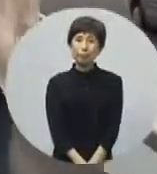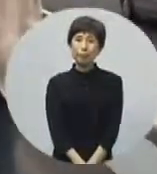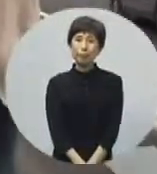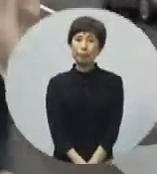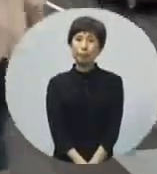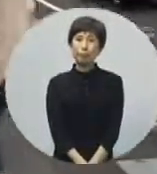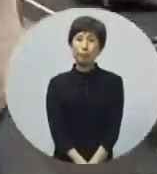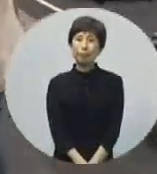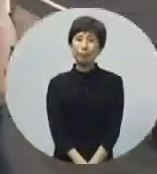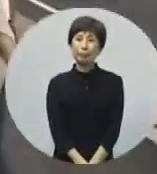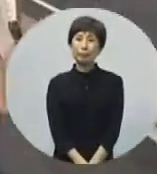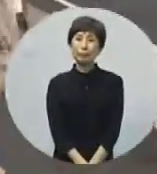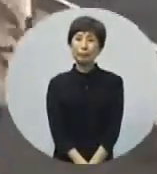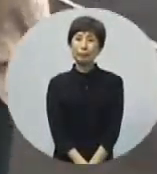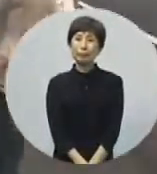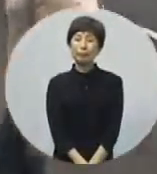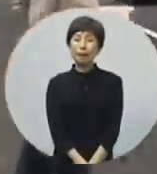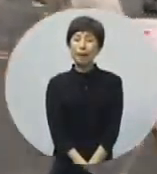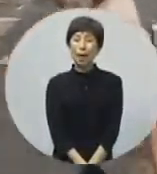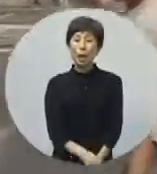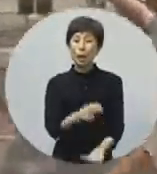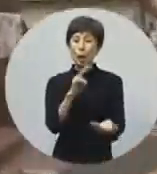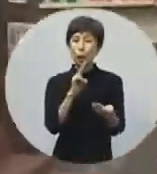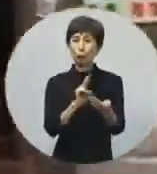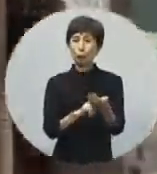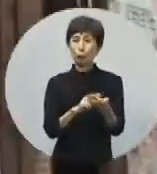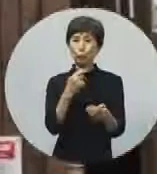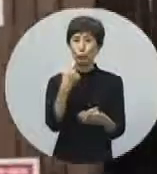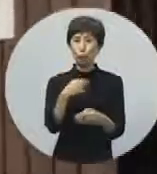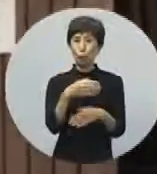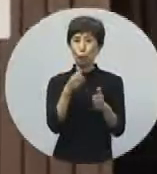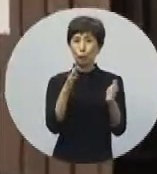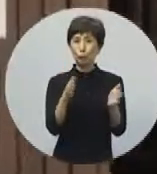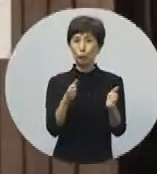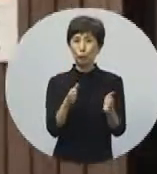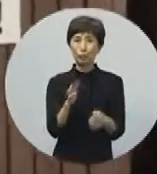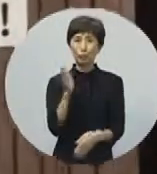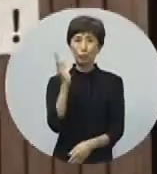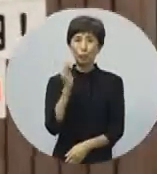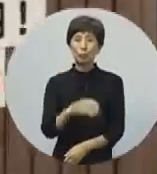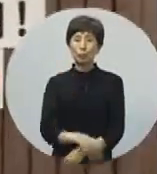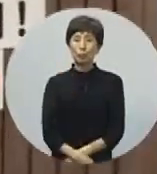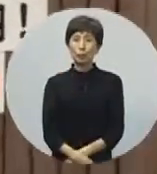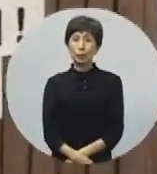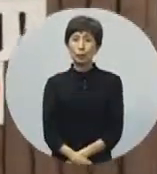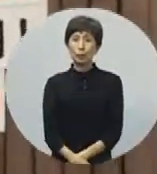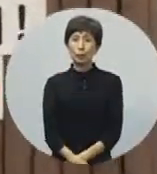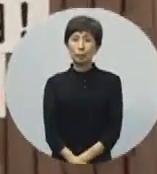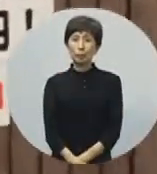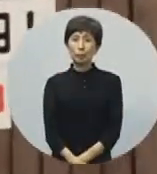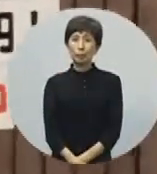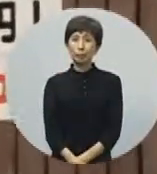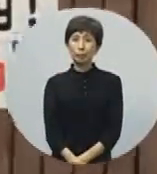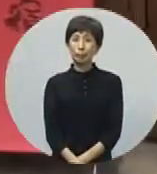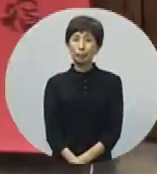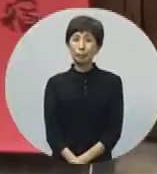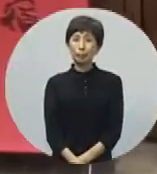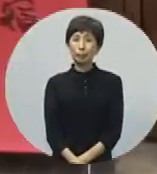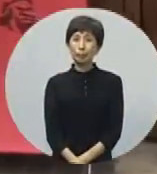あ、寿司教室ってありますね。お寿司にも教室ってあるんですね。初めて知り